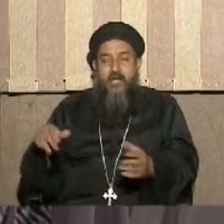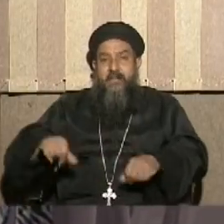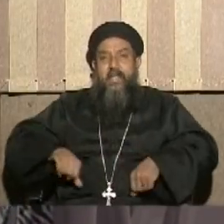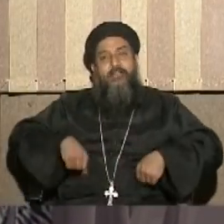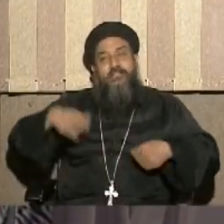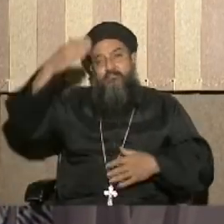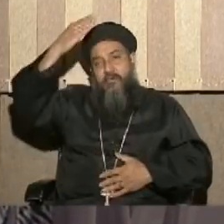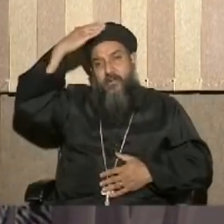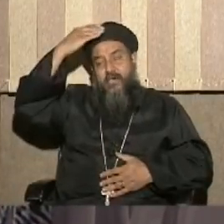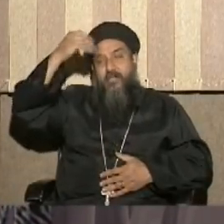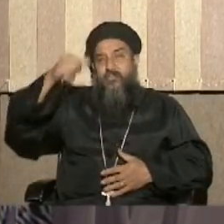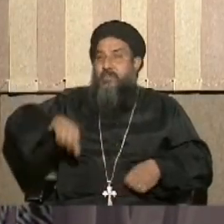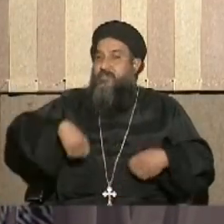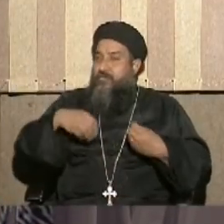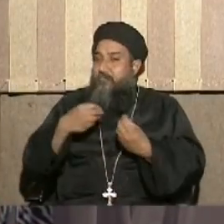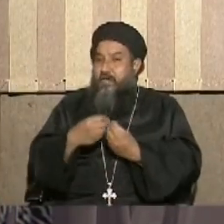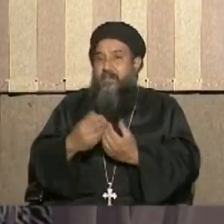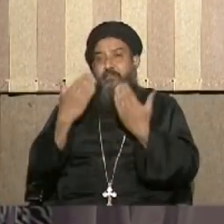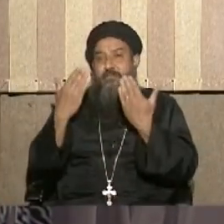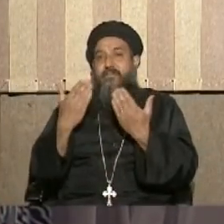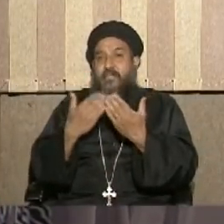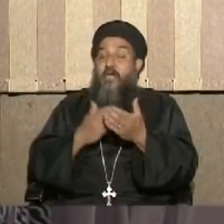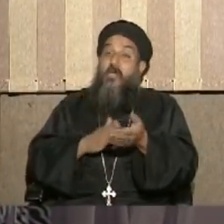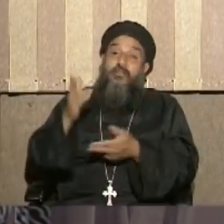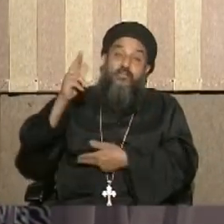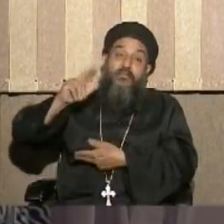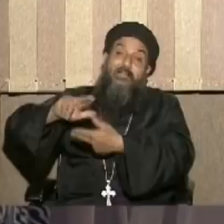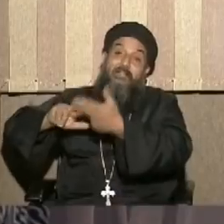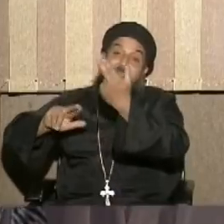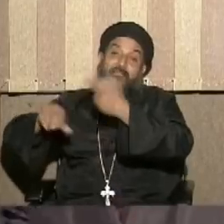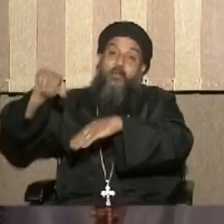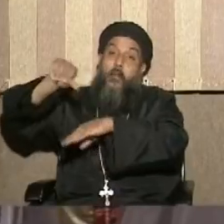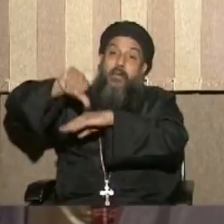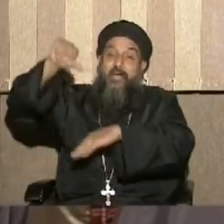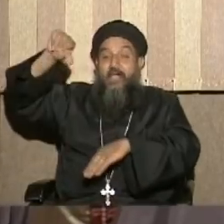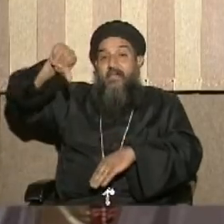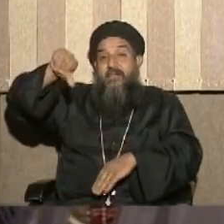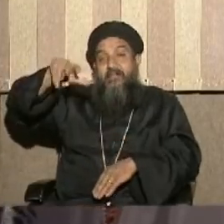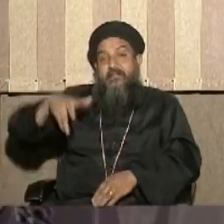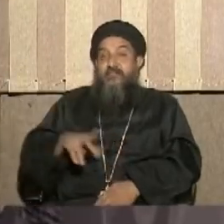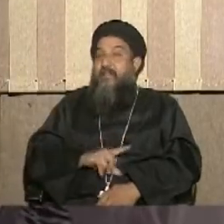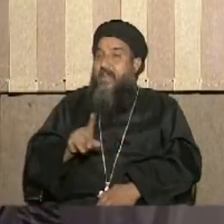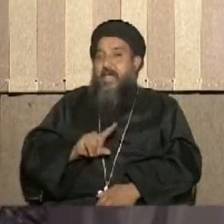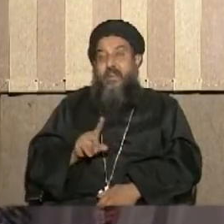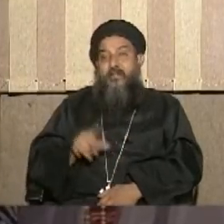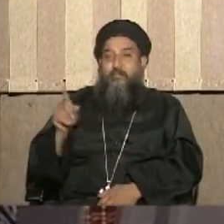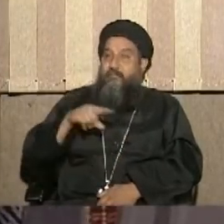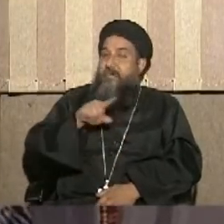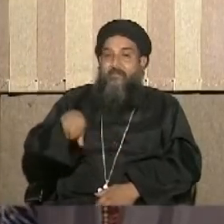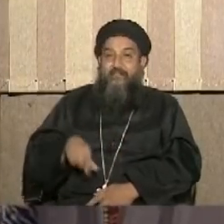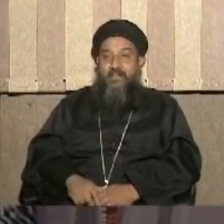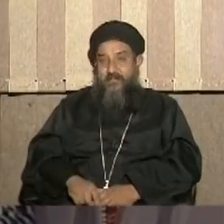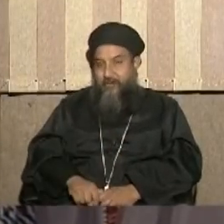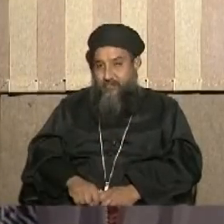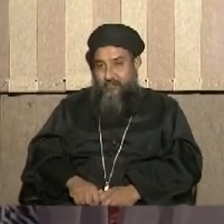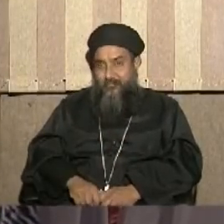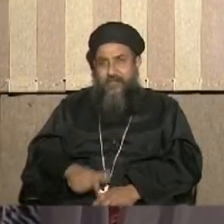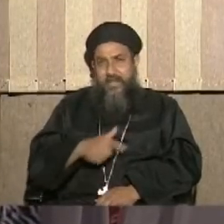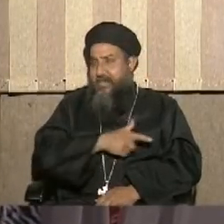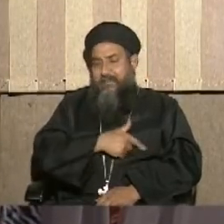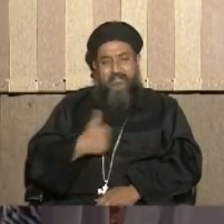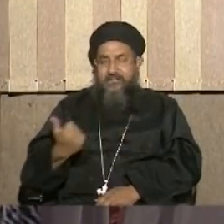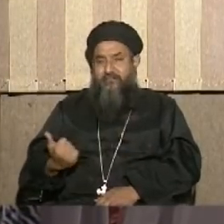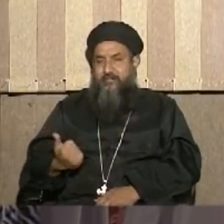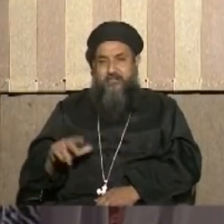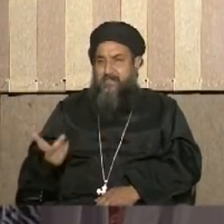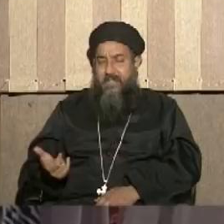عايشين ببركتهم، معقولة ياخدوهم على القسطنطينية؟ شو بدنا نعمل؟ هذا أمر إمبراطوري. هو معقول، كيف